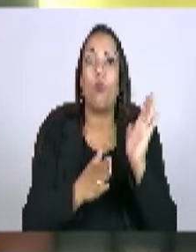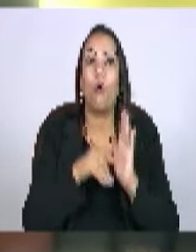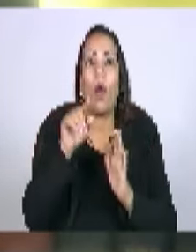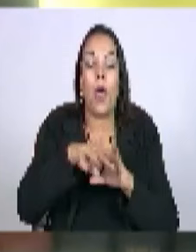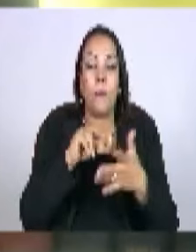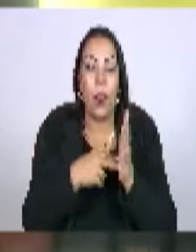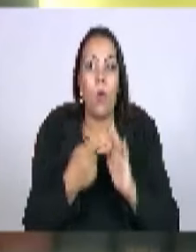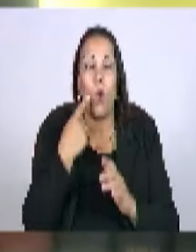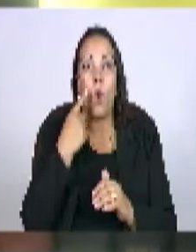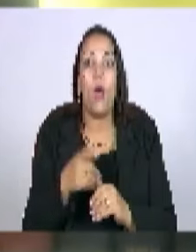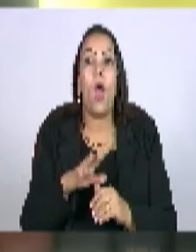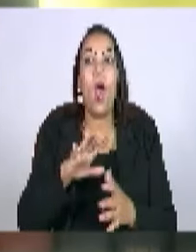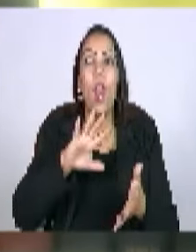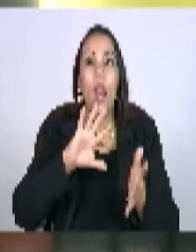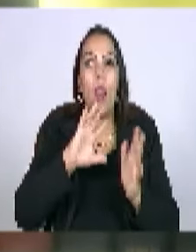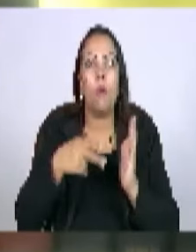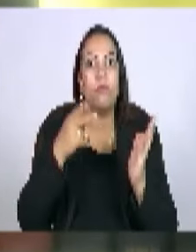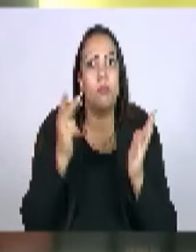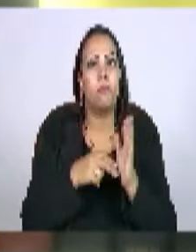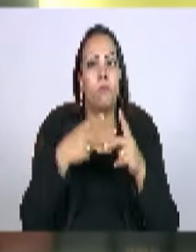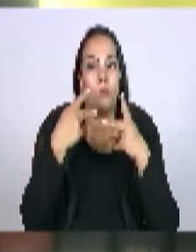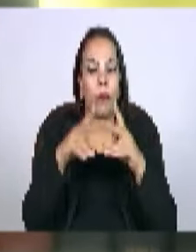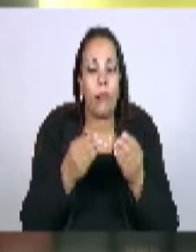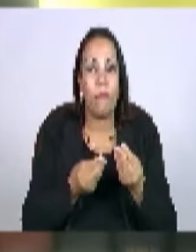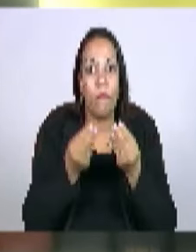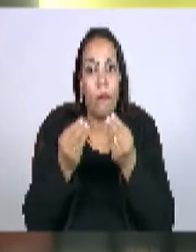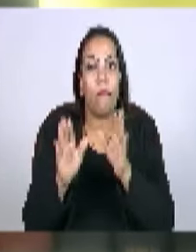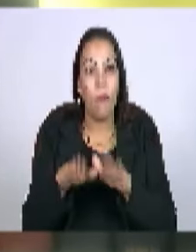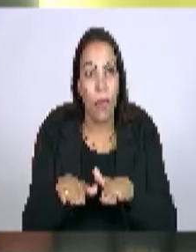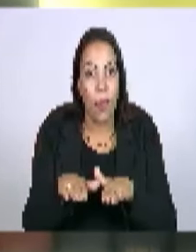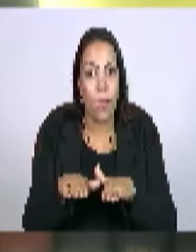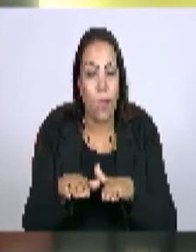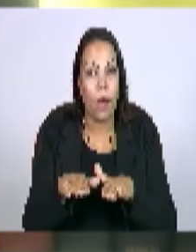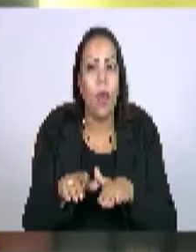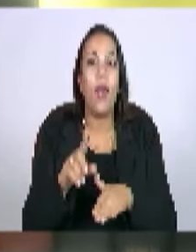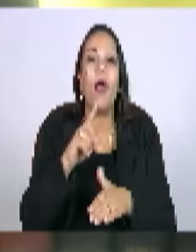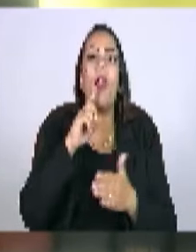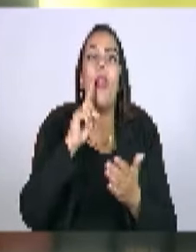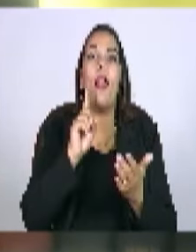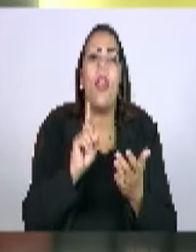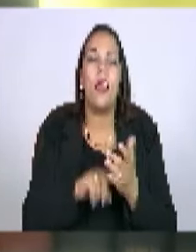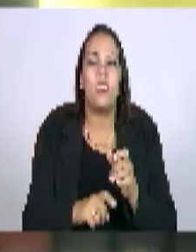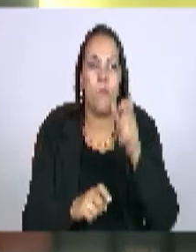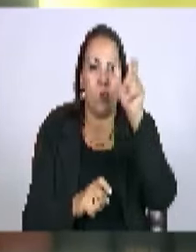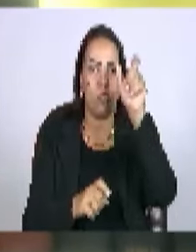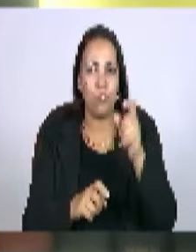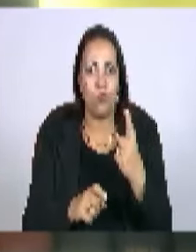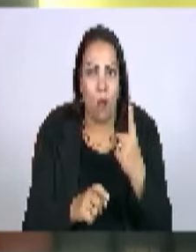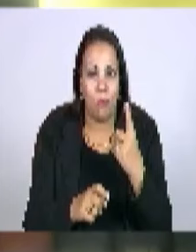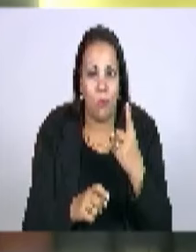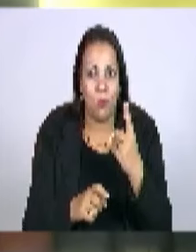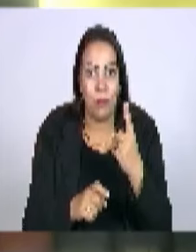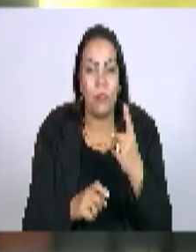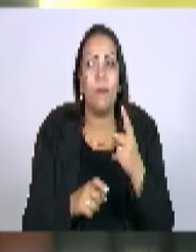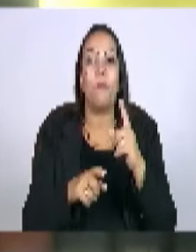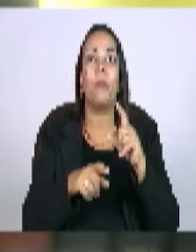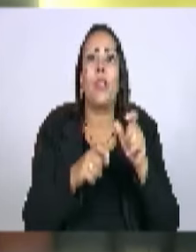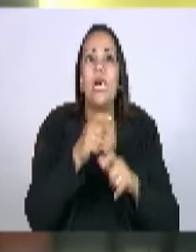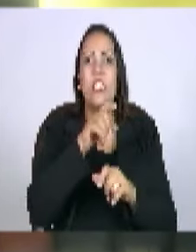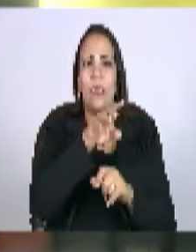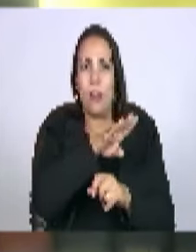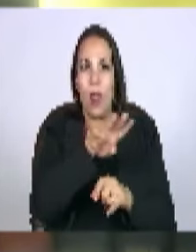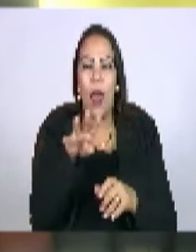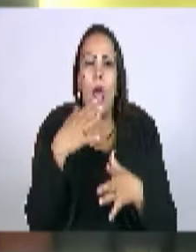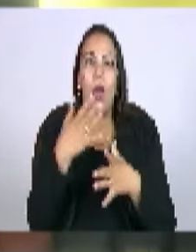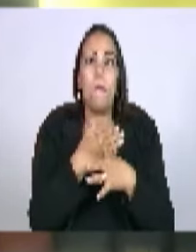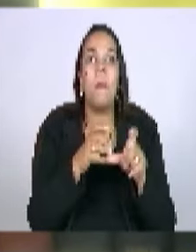بمكان اذا صدر هذا القرار ان يسافر احد هؤلاء الاشخاص اللي انا قلت اسمهم